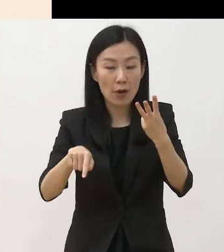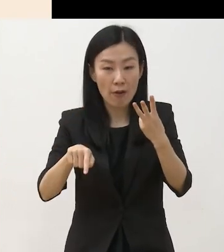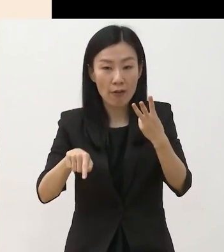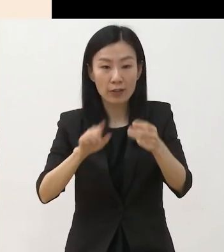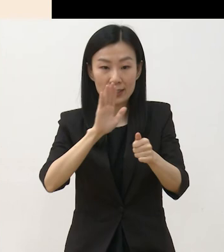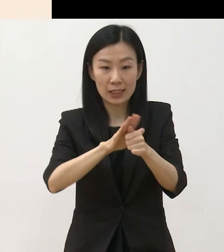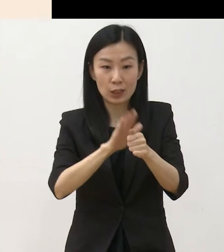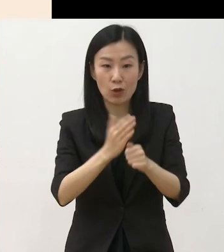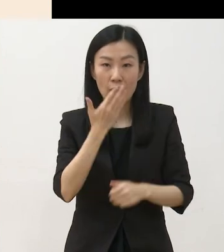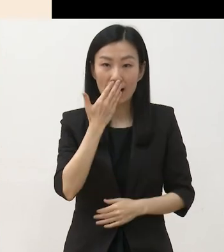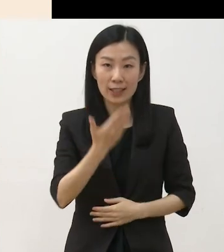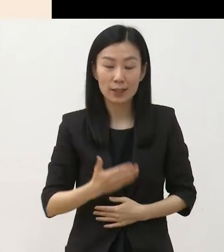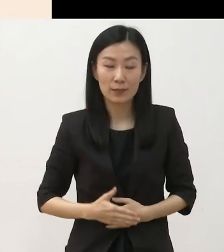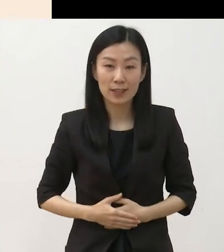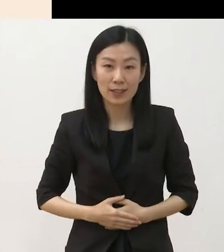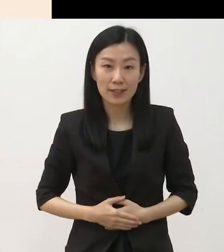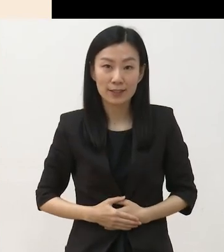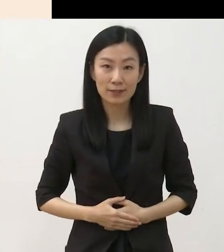됩니다.